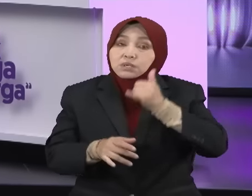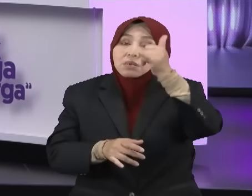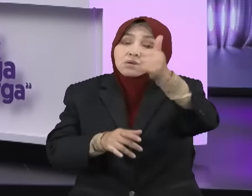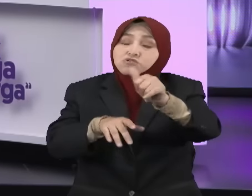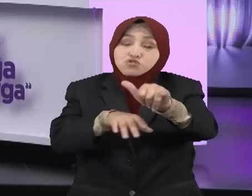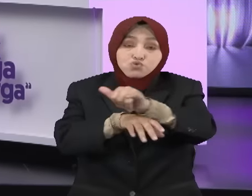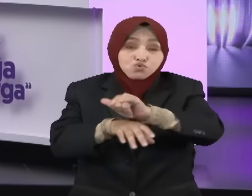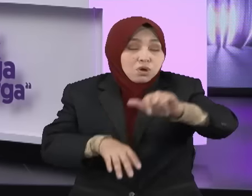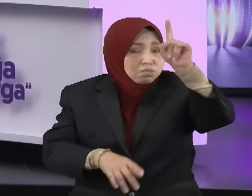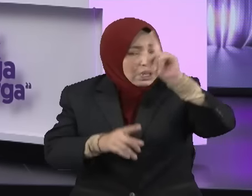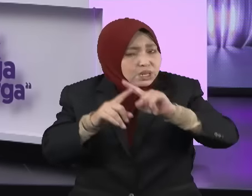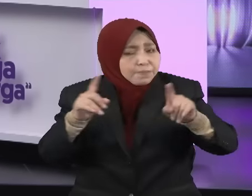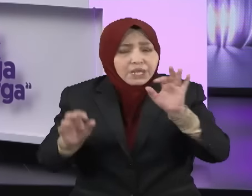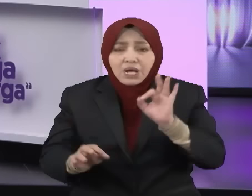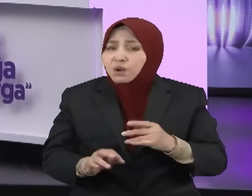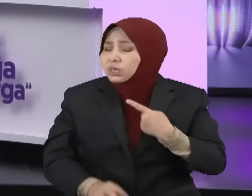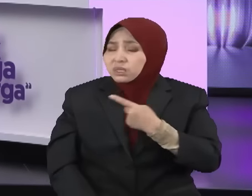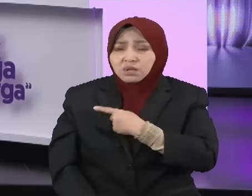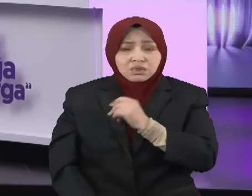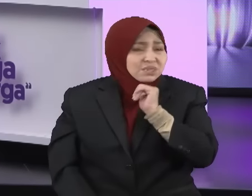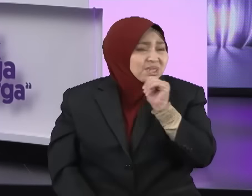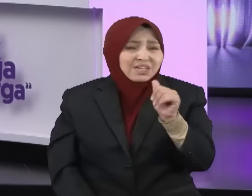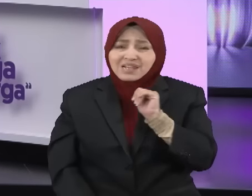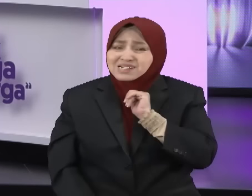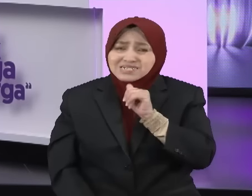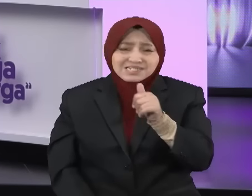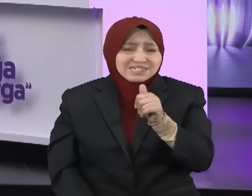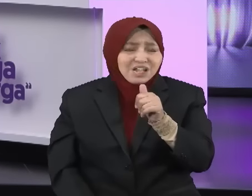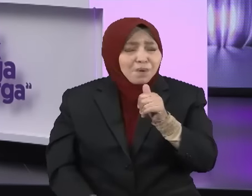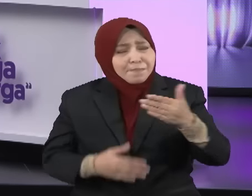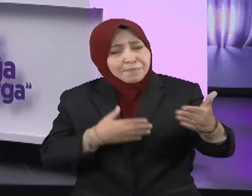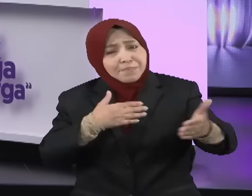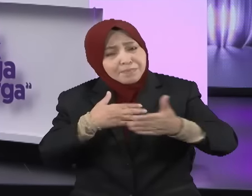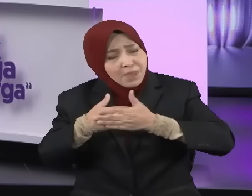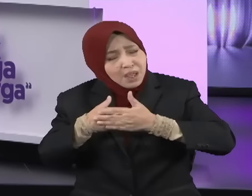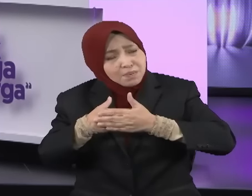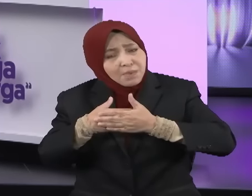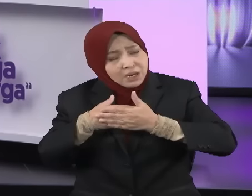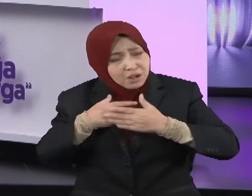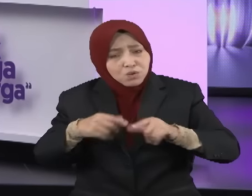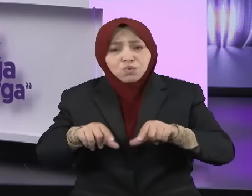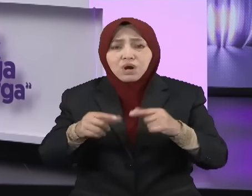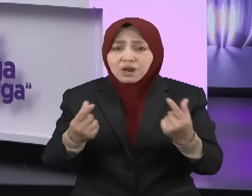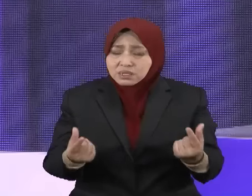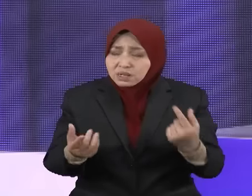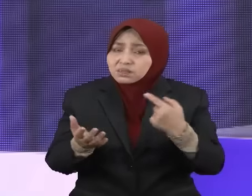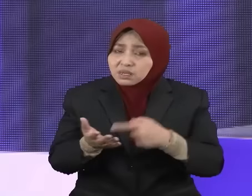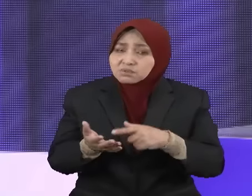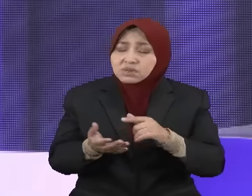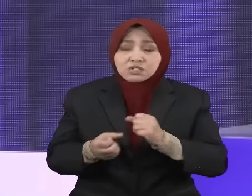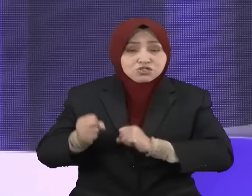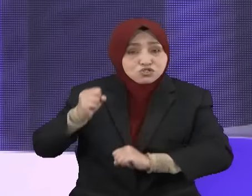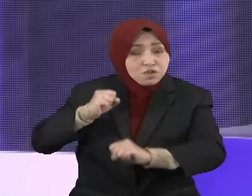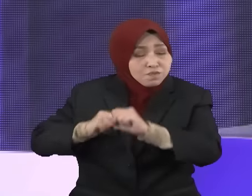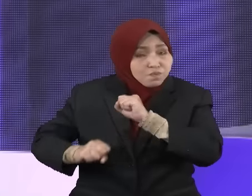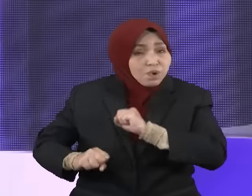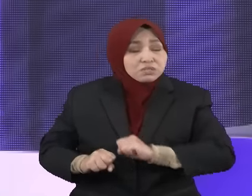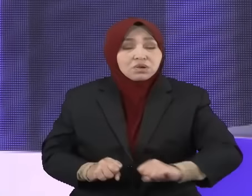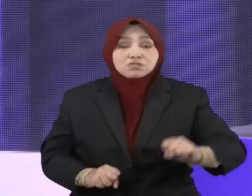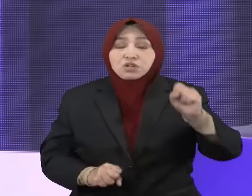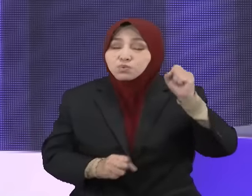Taala. Tetapi kalau kita tidak merujuk kepada hujjatul baligha, iaitu Al-Quran ini yang sifatnya adalah